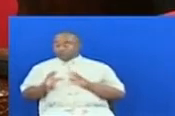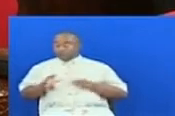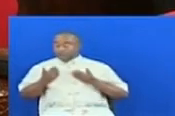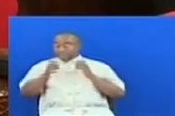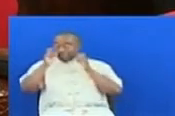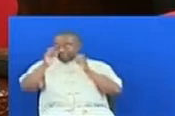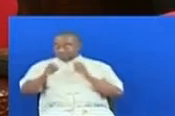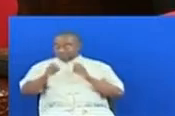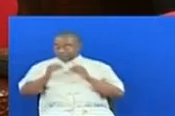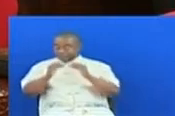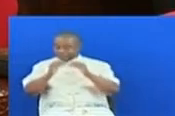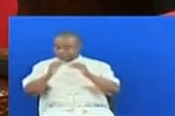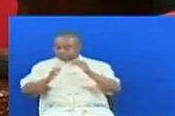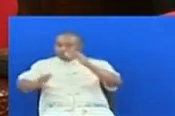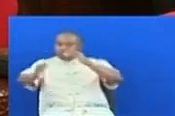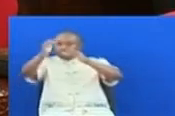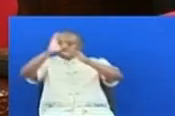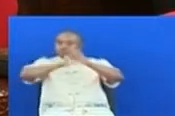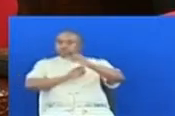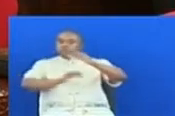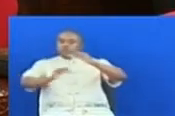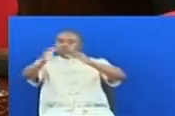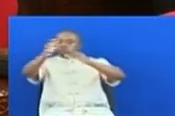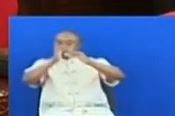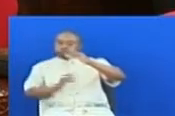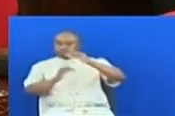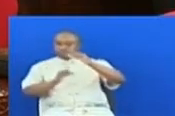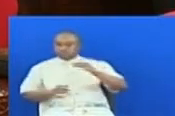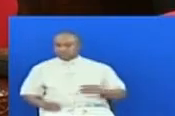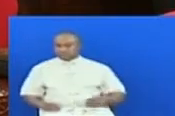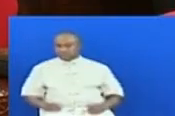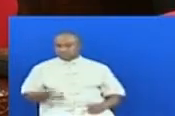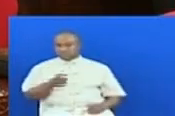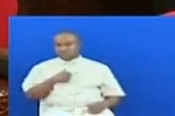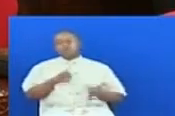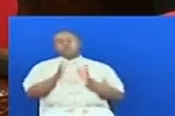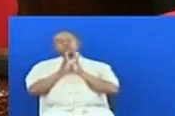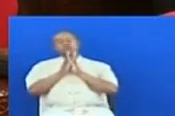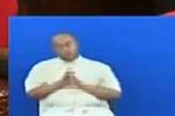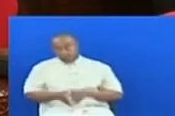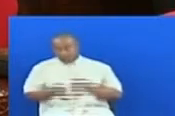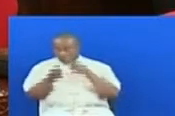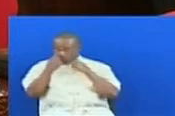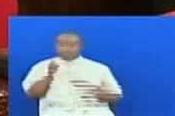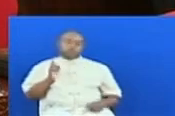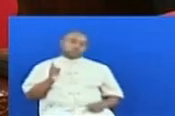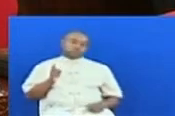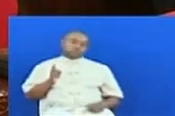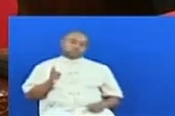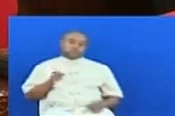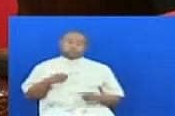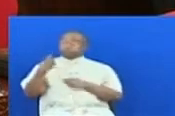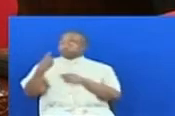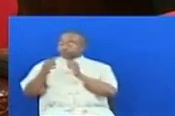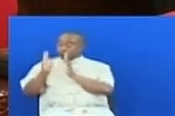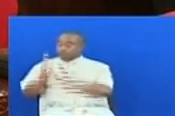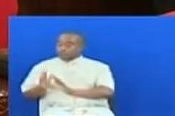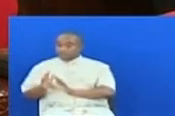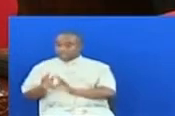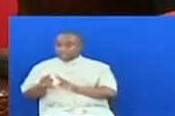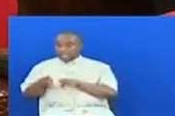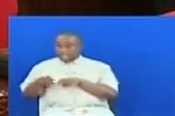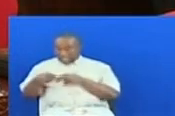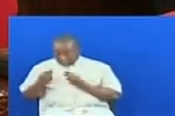inavyotakiwa alafu unateremsha mshahara wake. Ninaomba muangalie kama wanastahili kubaki pale au